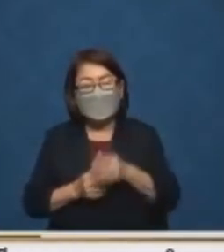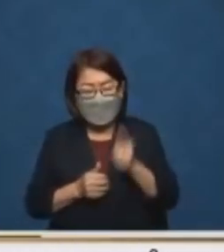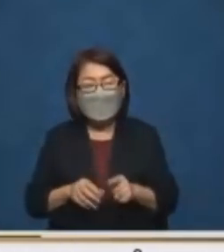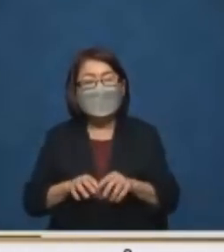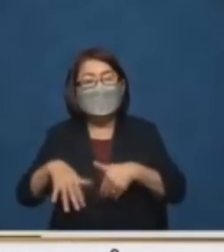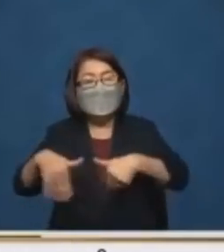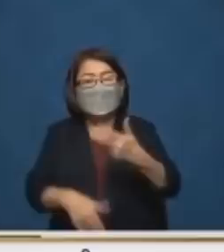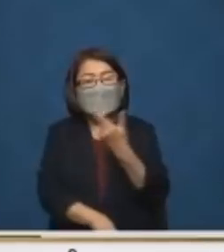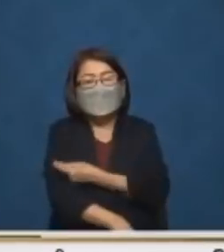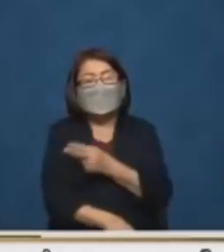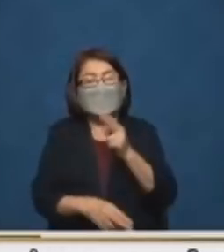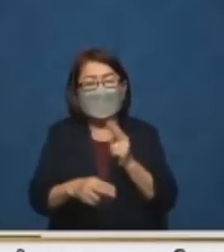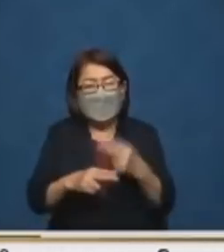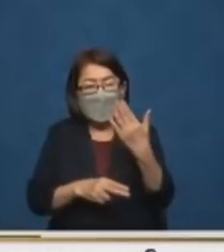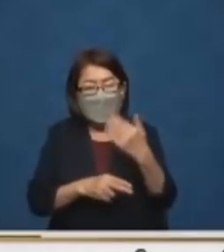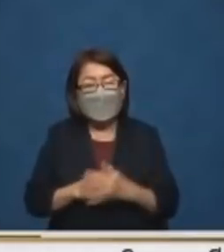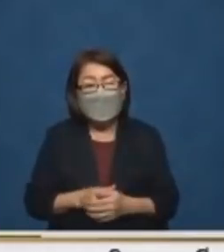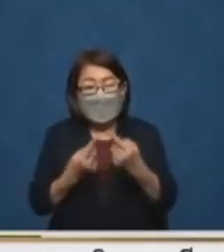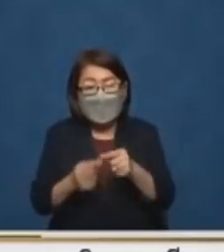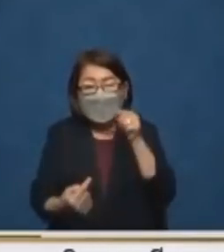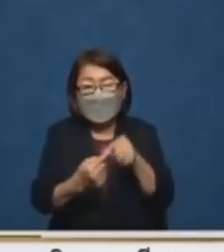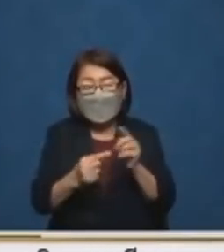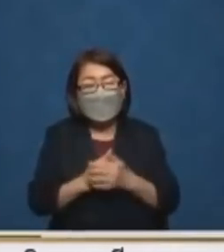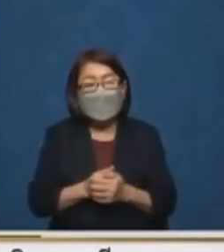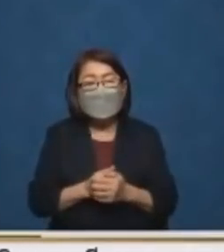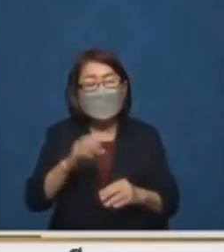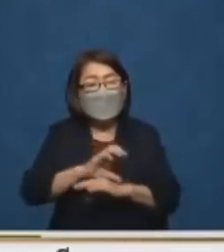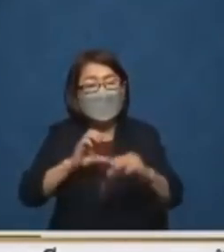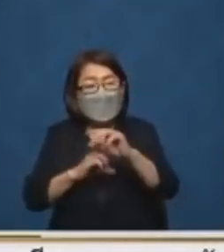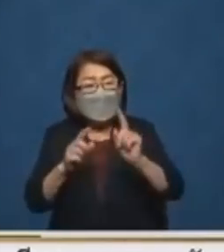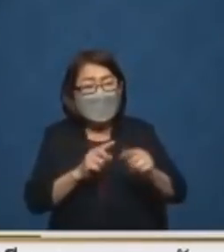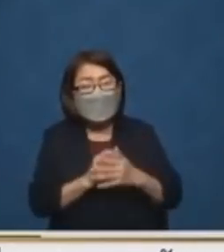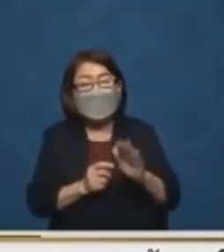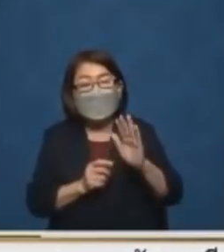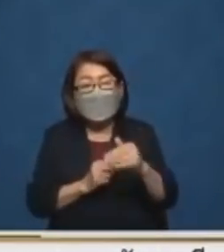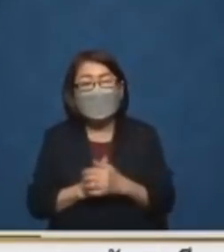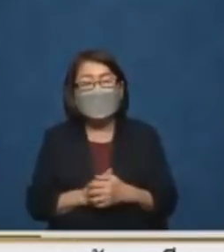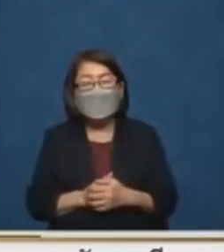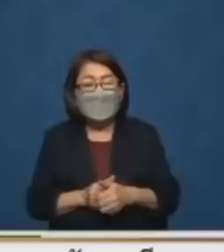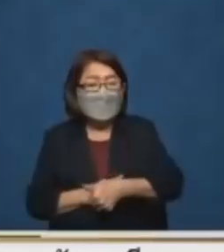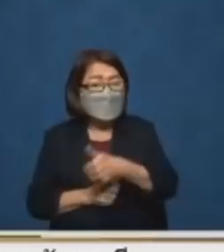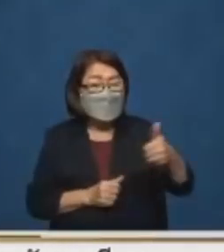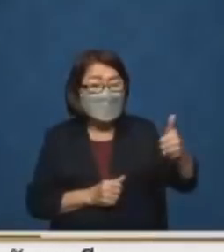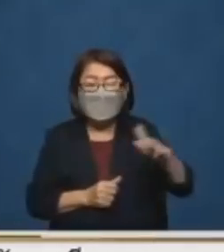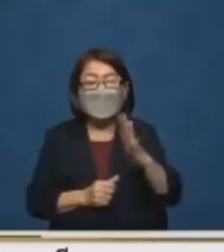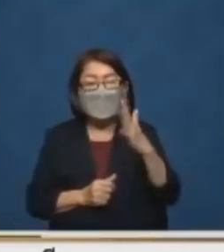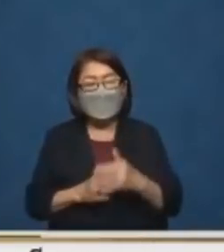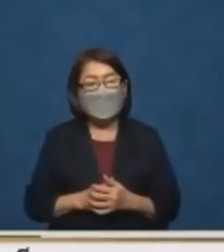ี่คาดหวงจะได้จากโงการโคแวกนั้นไม่มีครับเป็ศูนย์ท่ประทานที่ขรบครับ